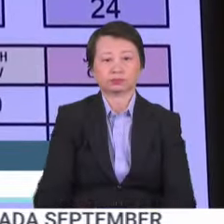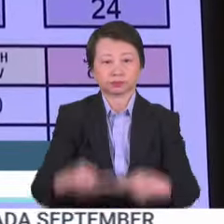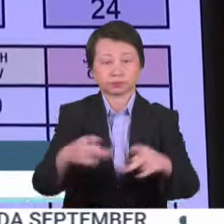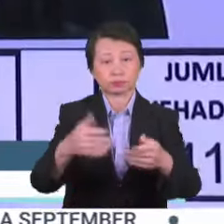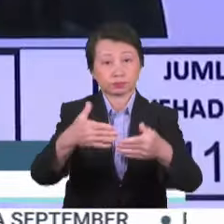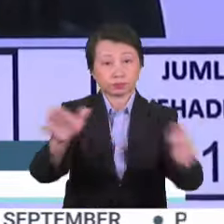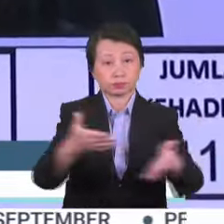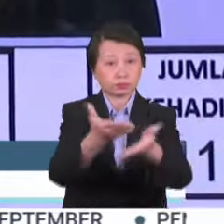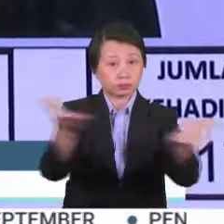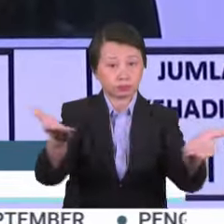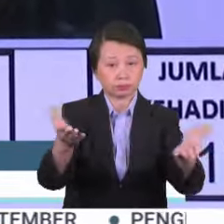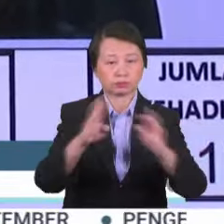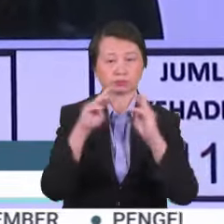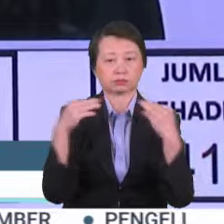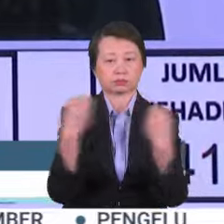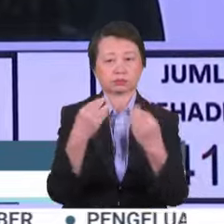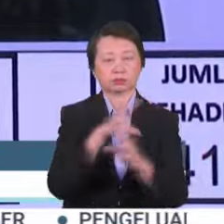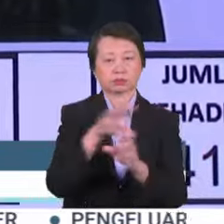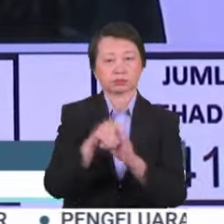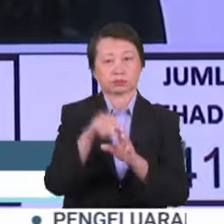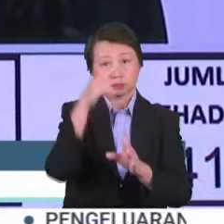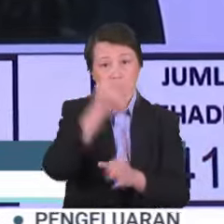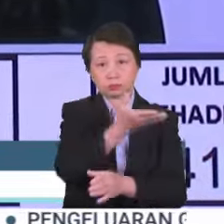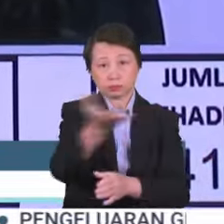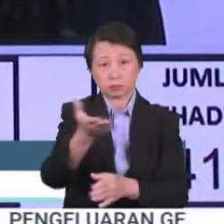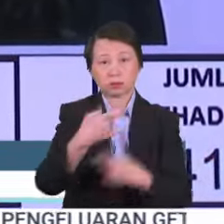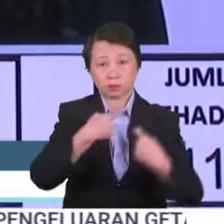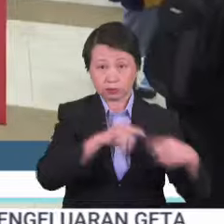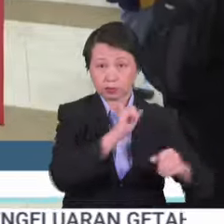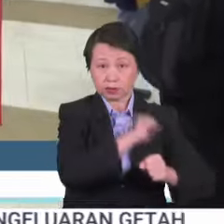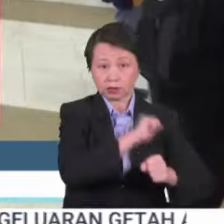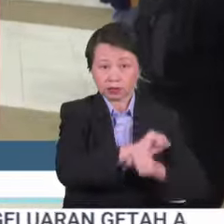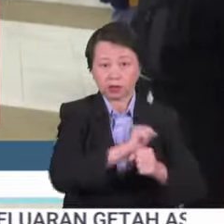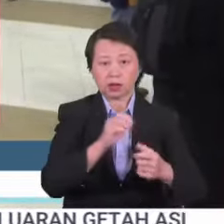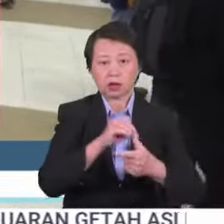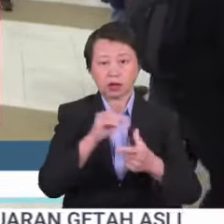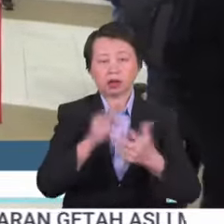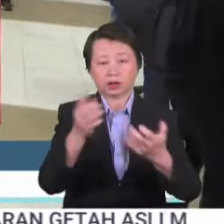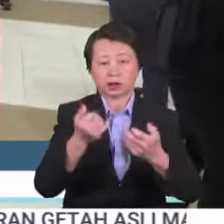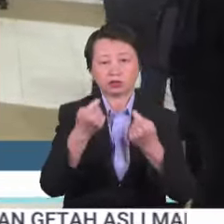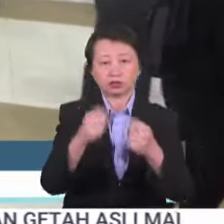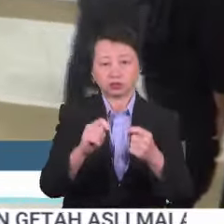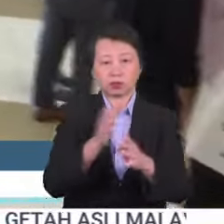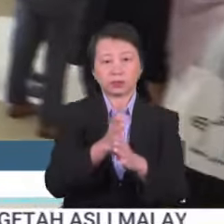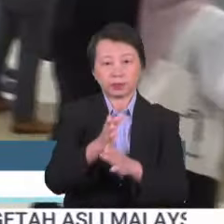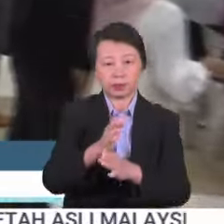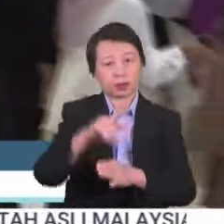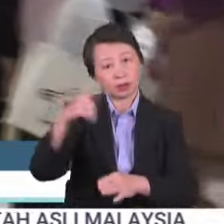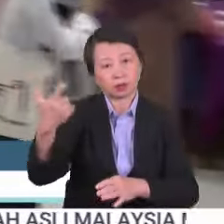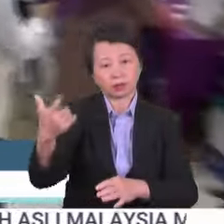Peluang terbuka kepada semua lapisan masyarakat termasuk bagi mereka yang sedang bekerja atau ingin mencuba bidang lain.